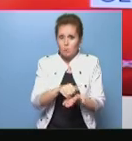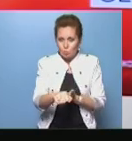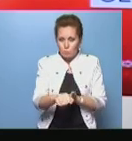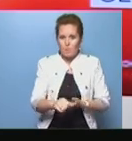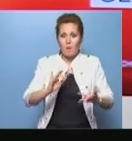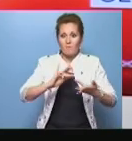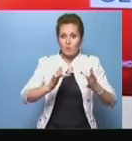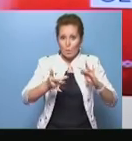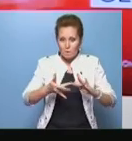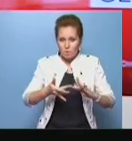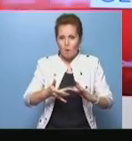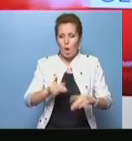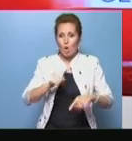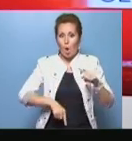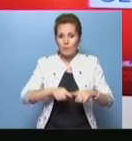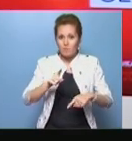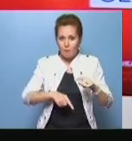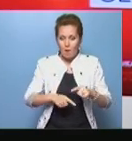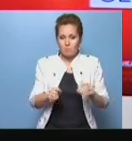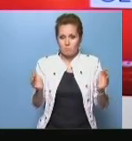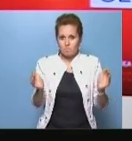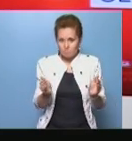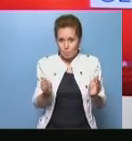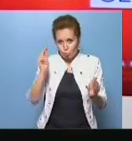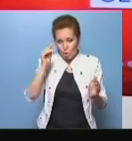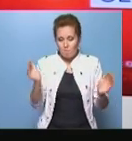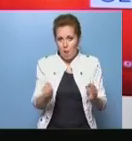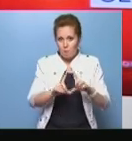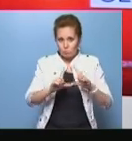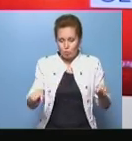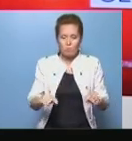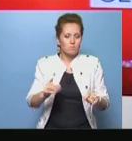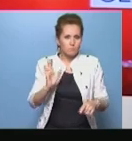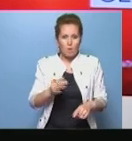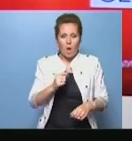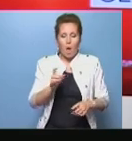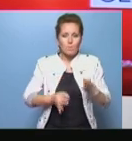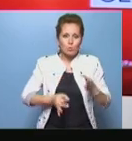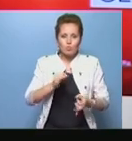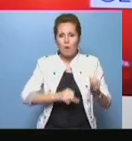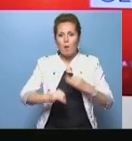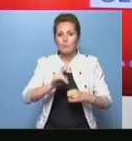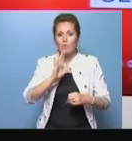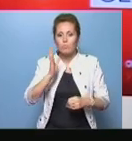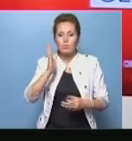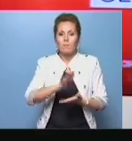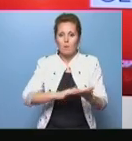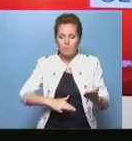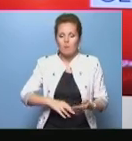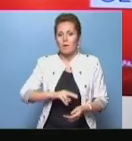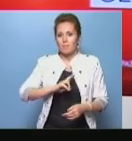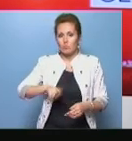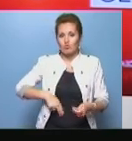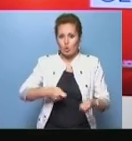родители учеников маленькой школы, что на улице Коммунаров, обсуждали, что будет с учебным заведением. Городские чиновники передали через директора,